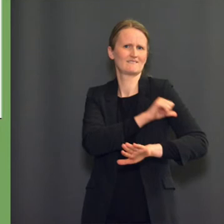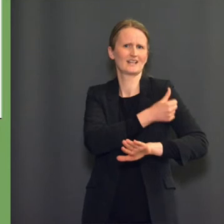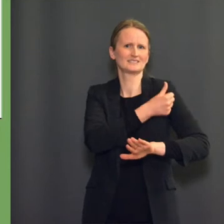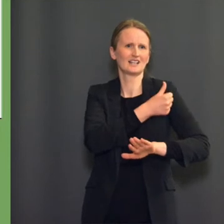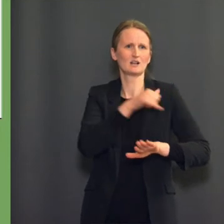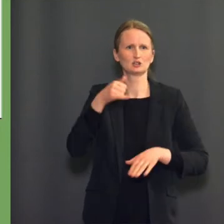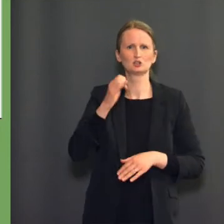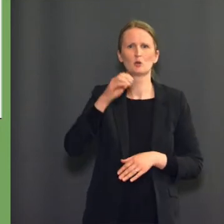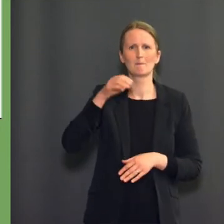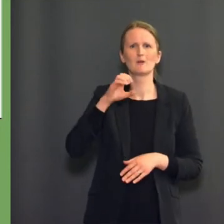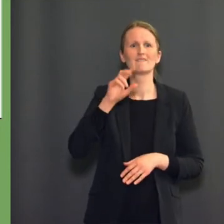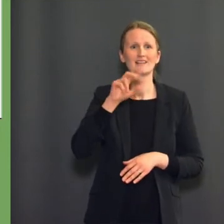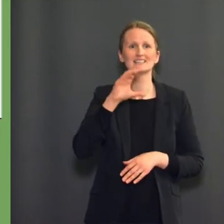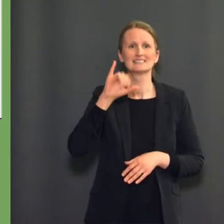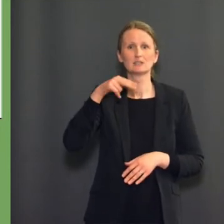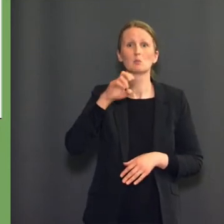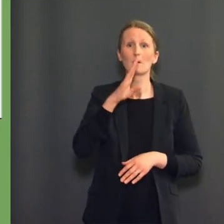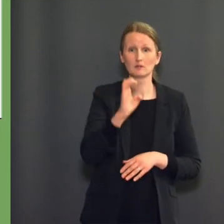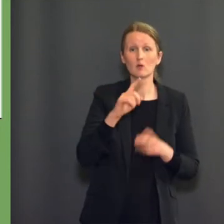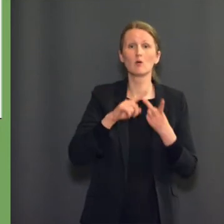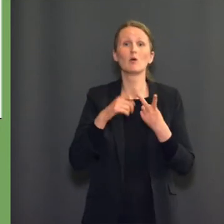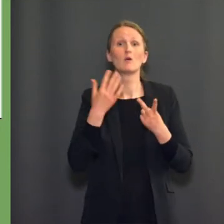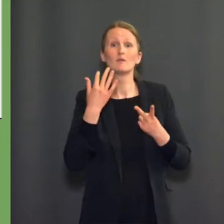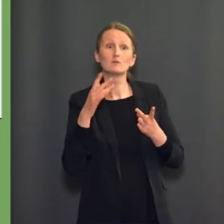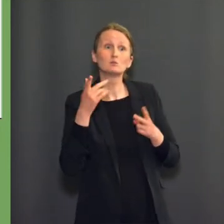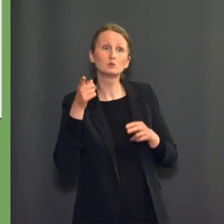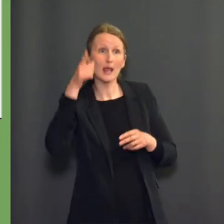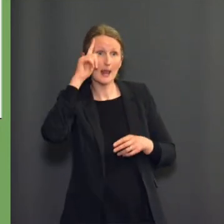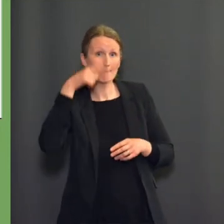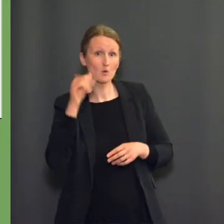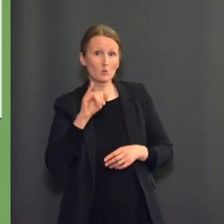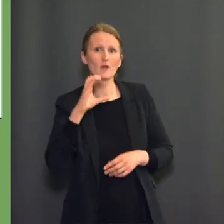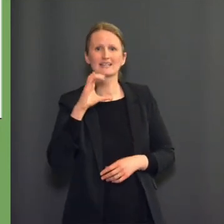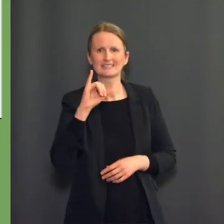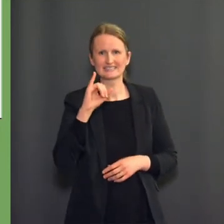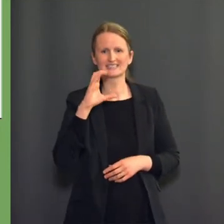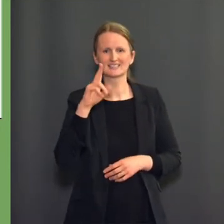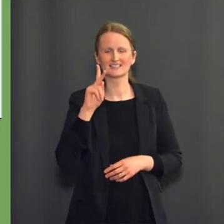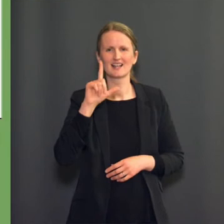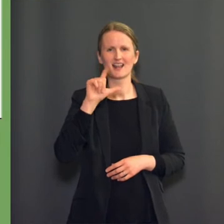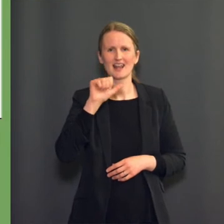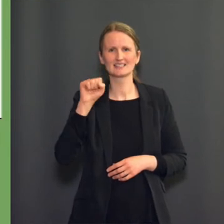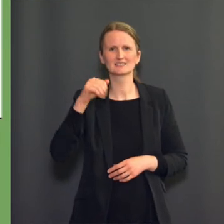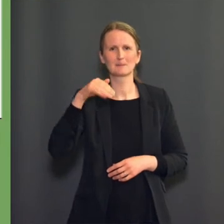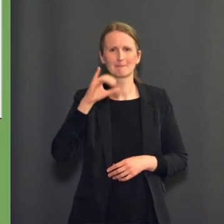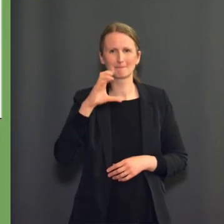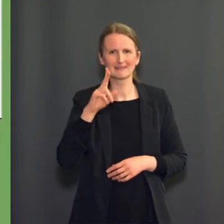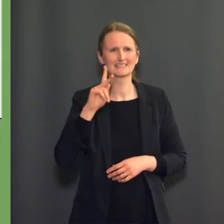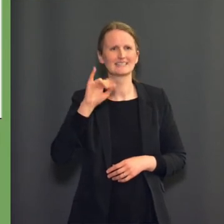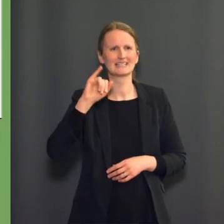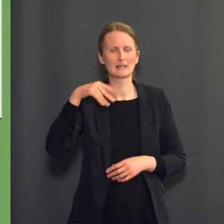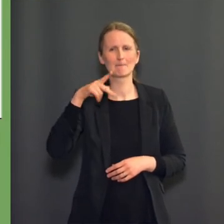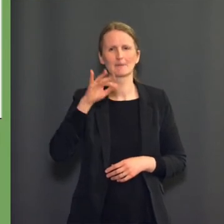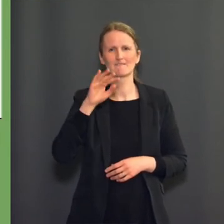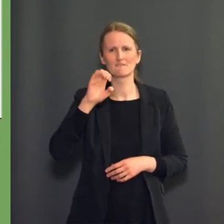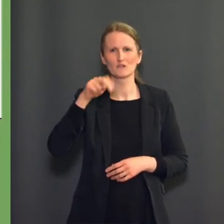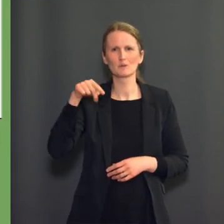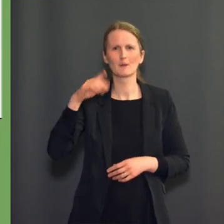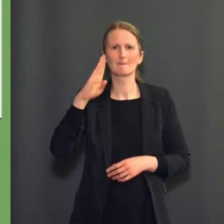ichlassmichimpfen.be. Les autres centres continueront à utiliser leur propre système de